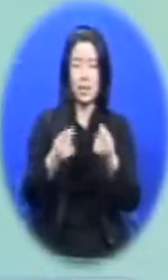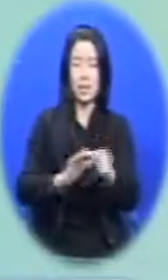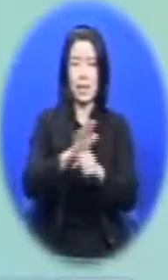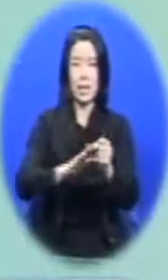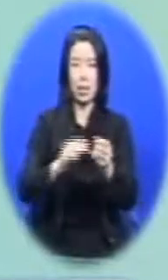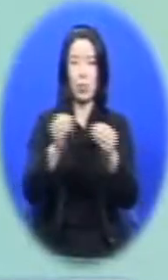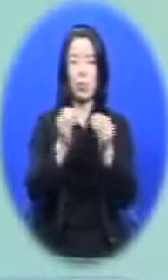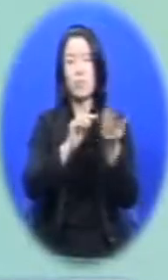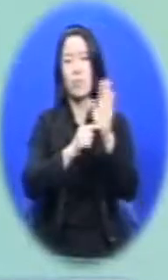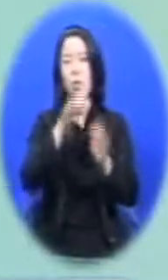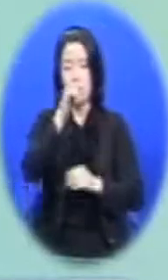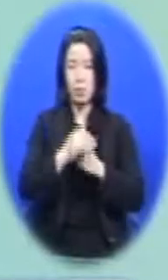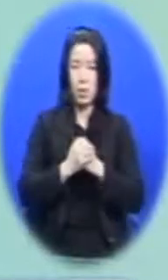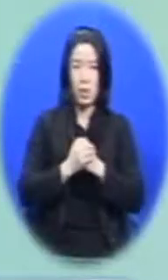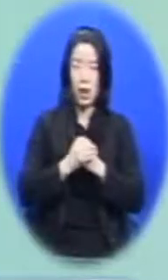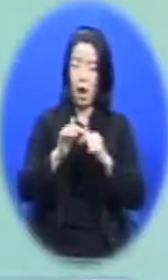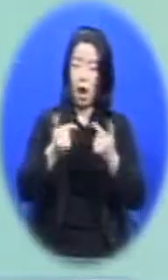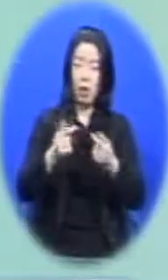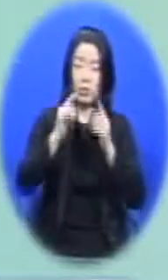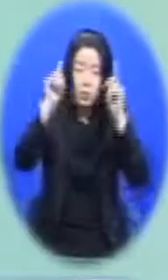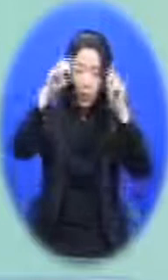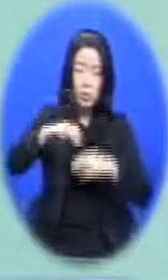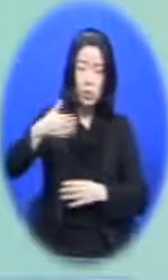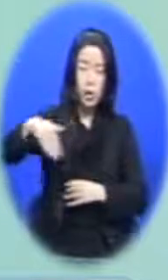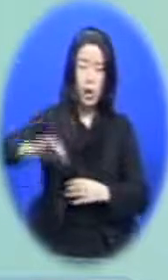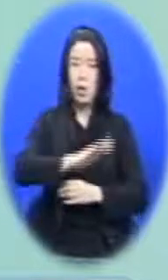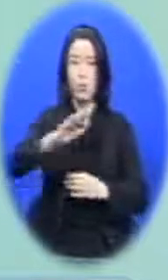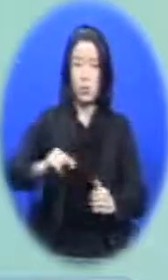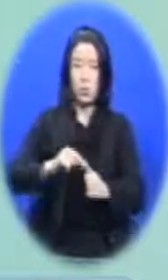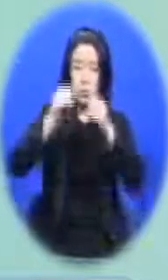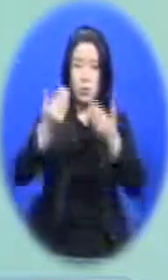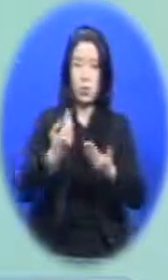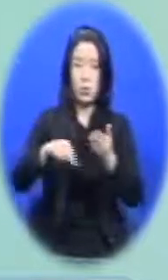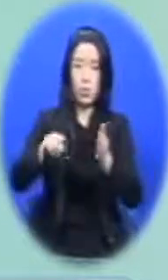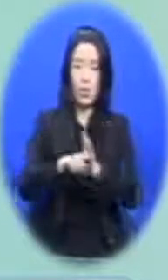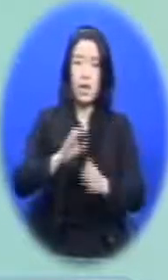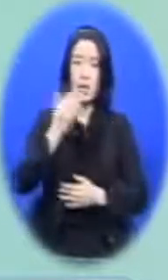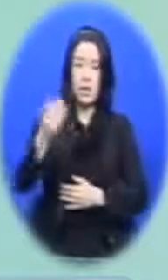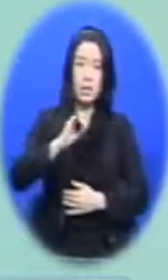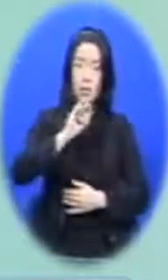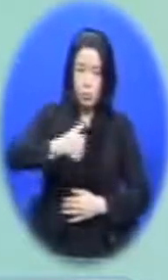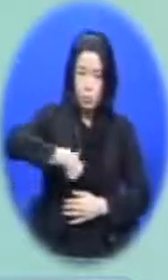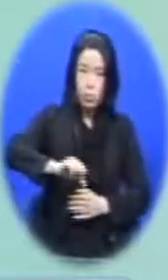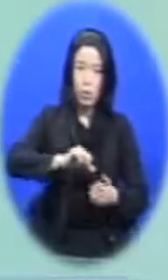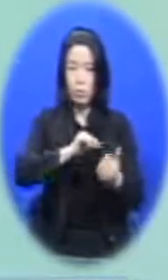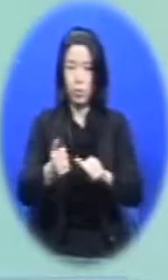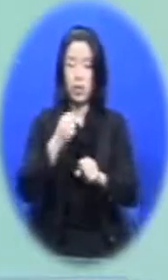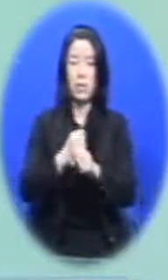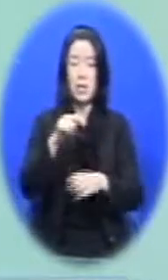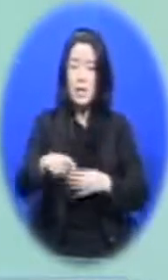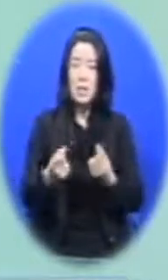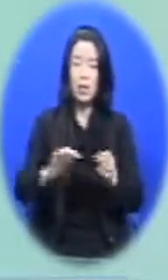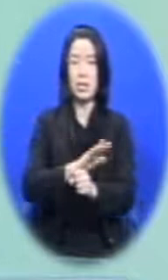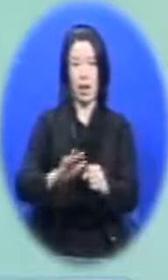겁니다. 아니, 지옥에 갈 수밖에 없는 우리를 구원하려고 당신의 독생자를 죽게 하신 이런 사랑이